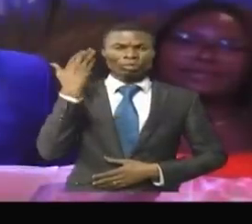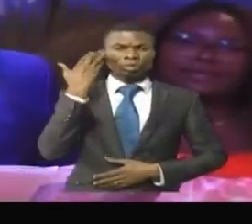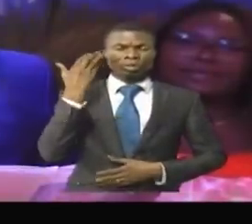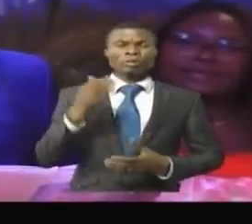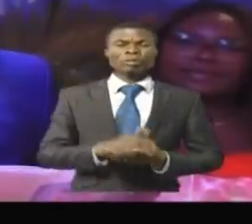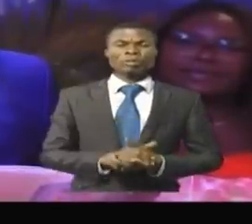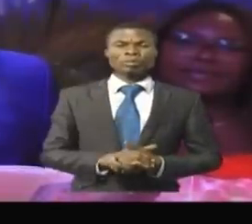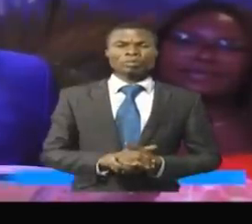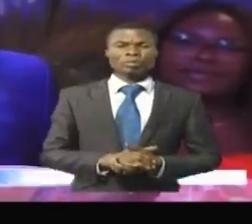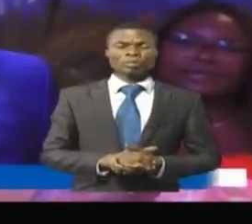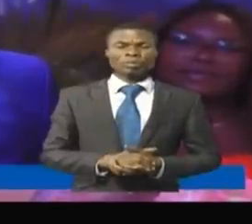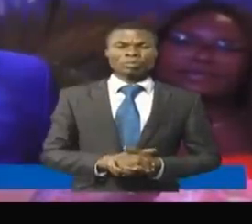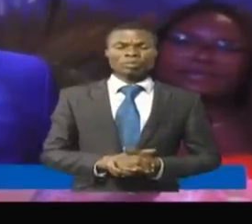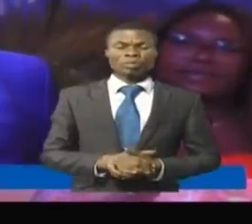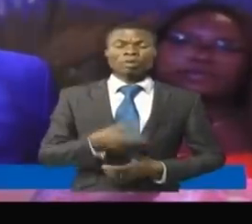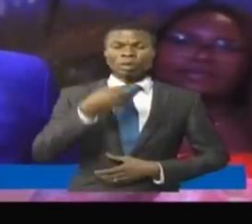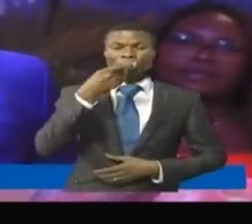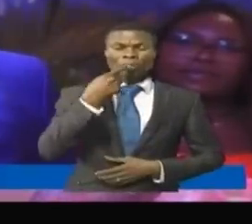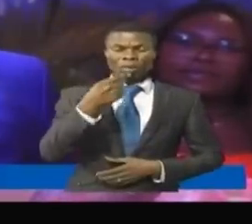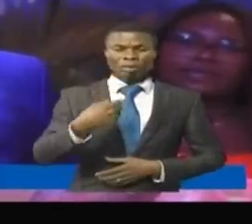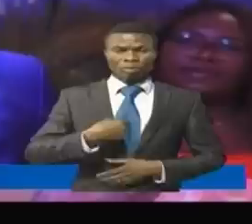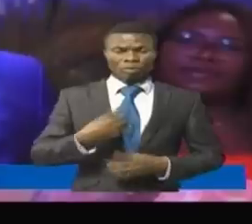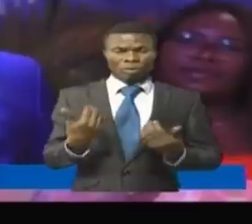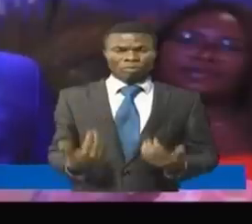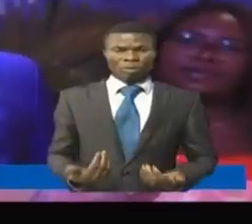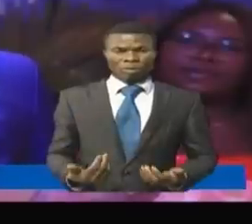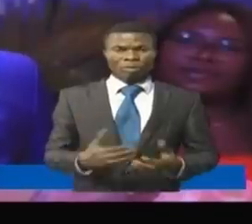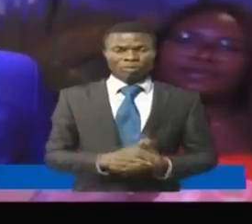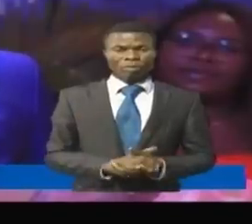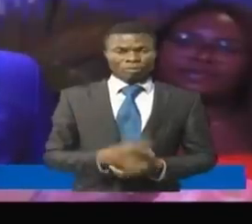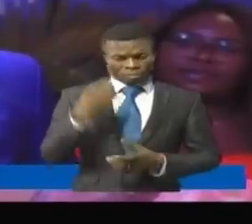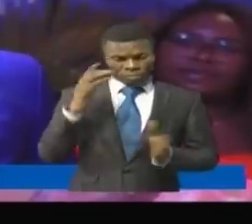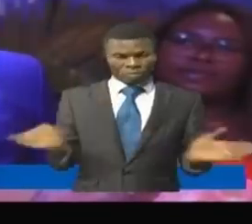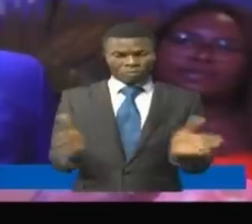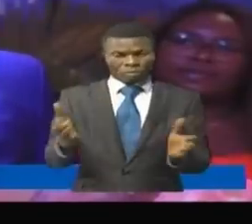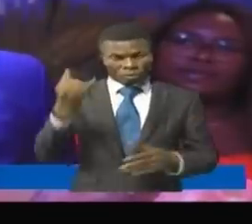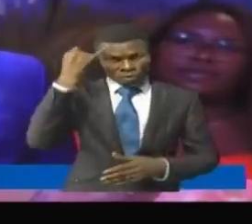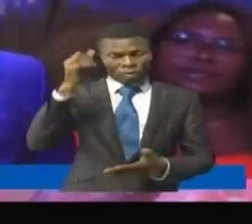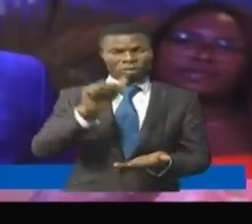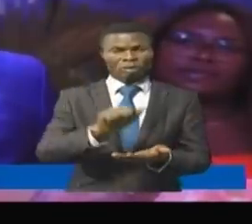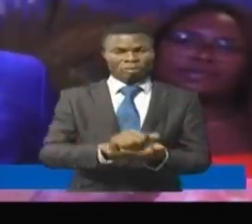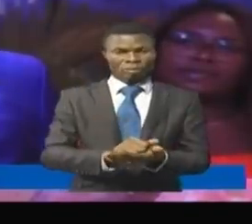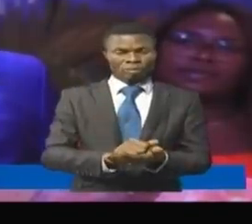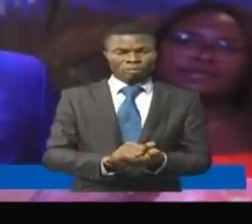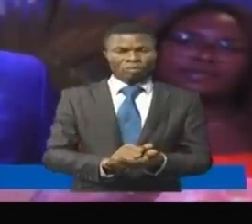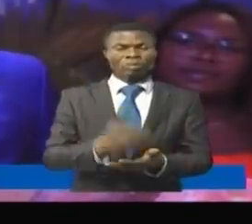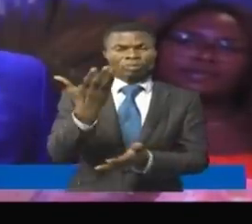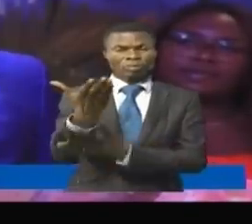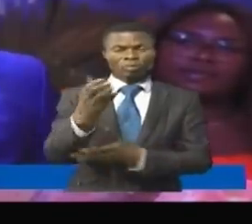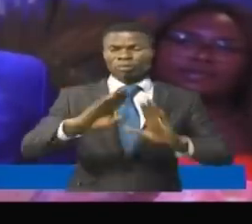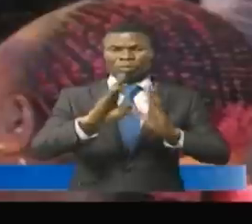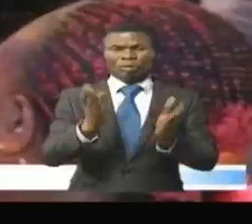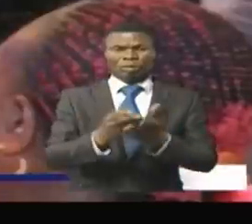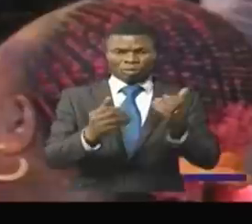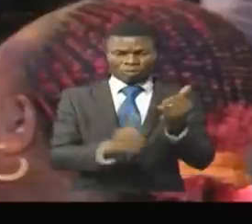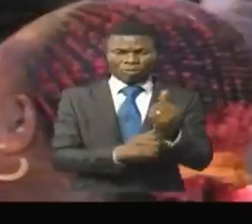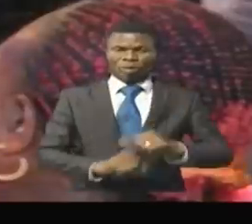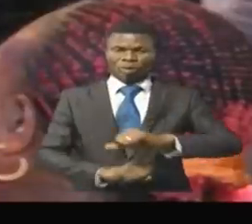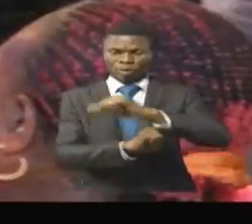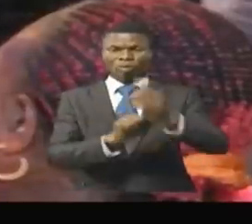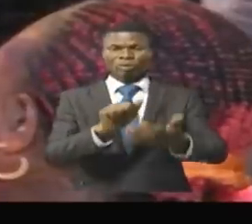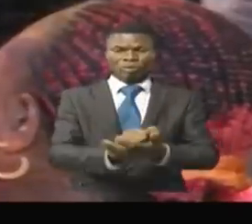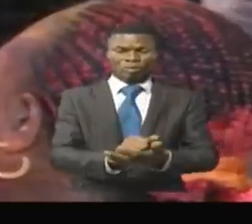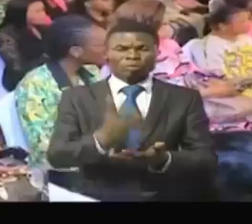de prendre la parole en ce moment pour encourager cette initiative et inviter tout le monde à la soutenir.